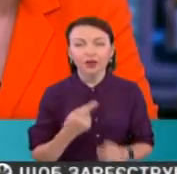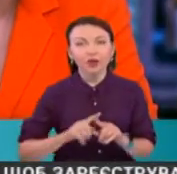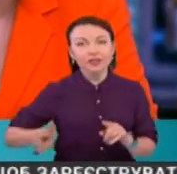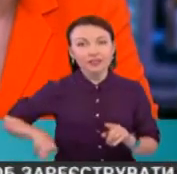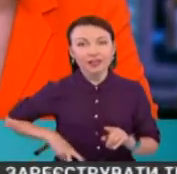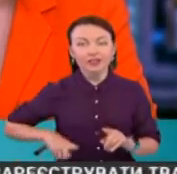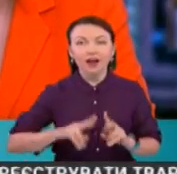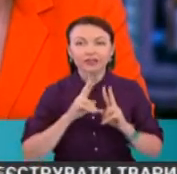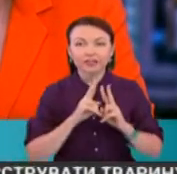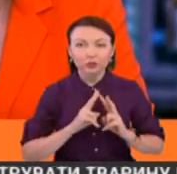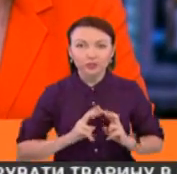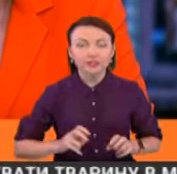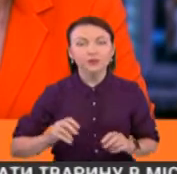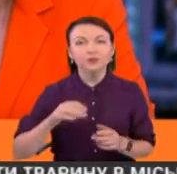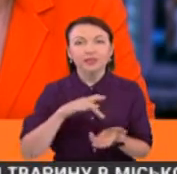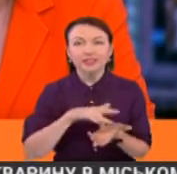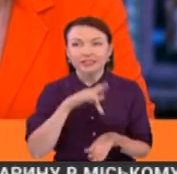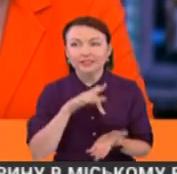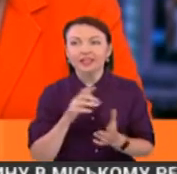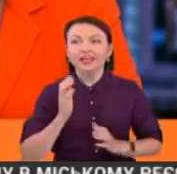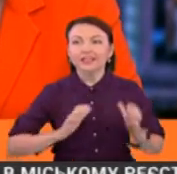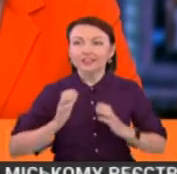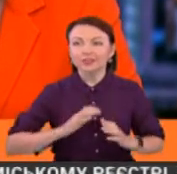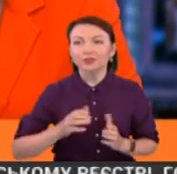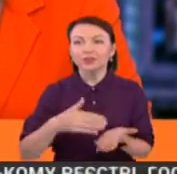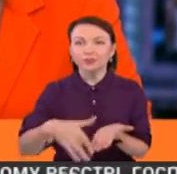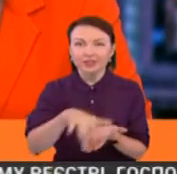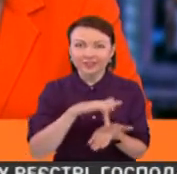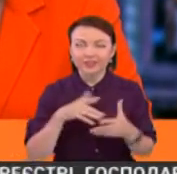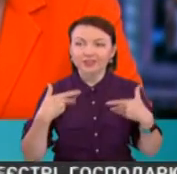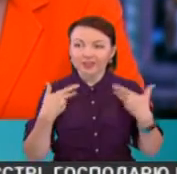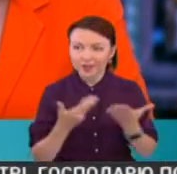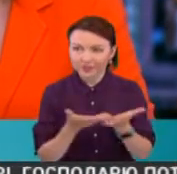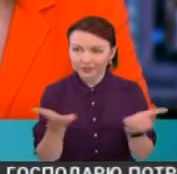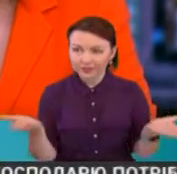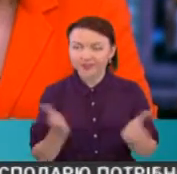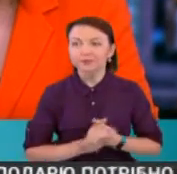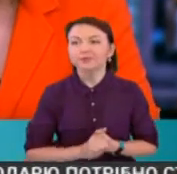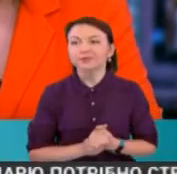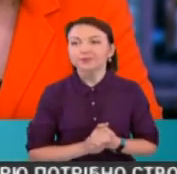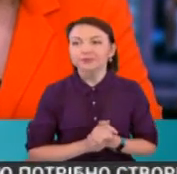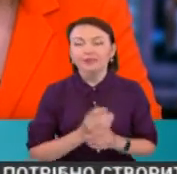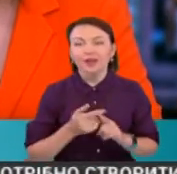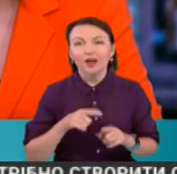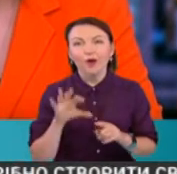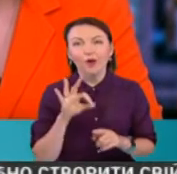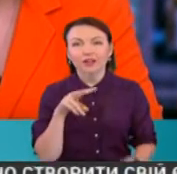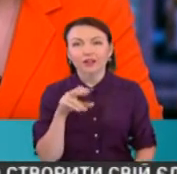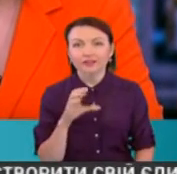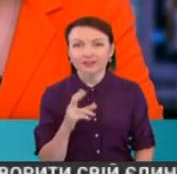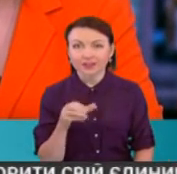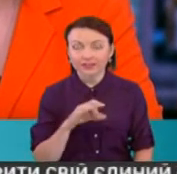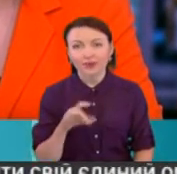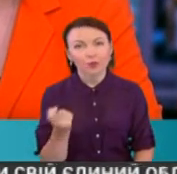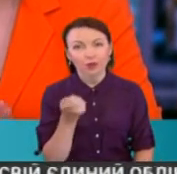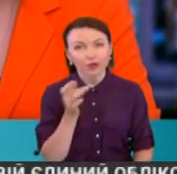дослідницького центру «Інститут міста». Ми вітаємо вас. Доброго дня. Пане Олександре, в нас мало